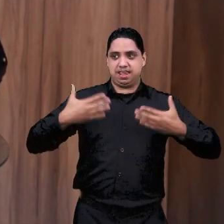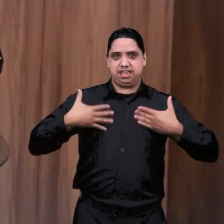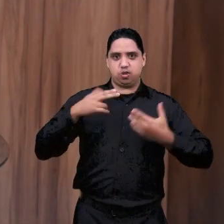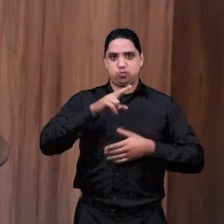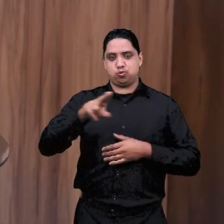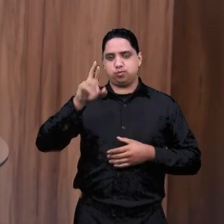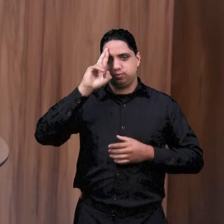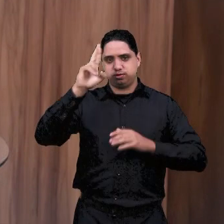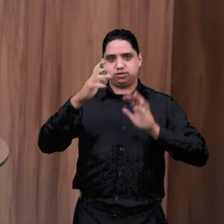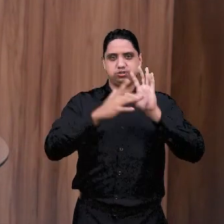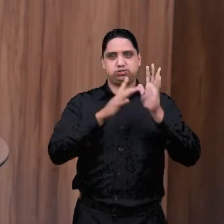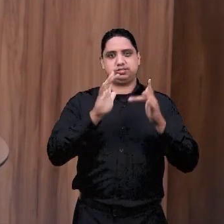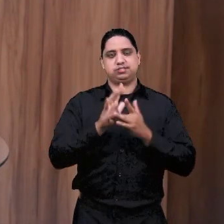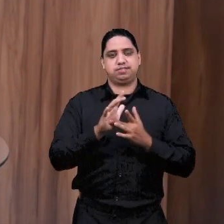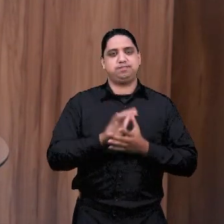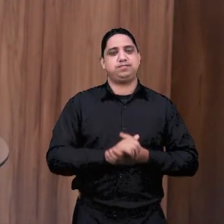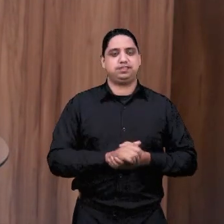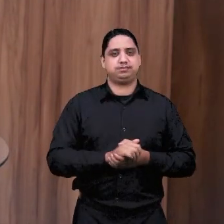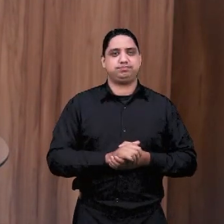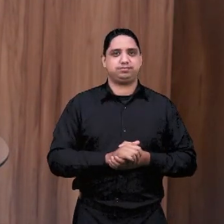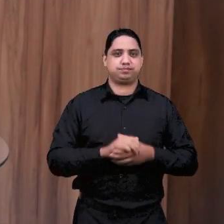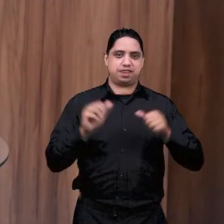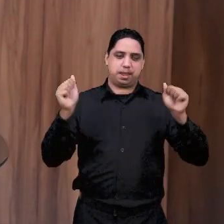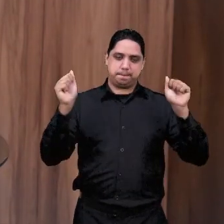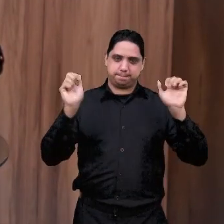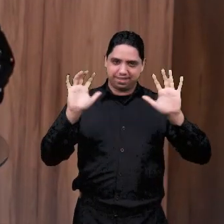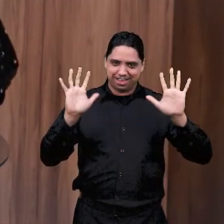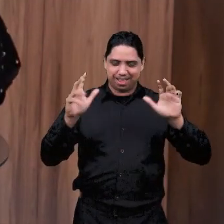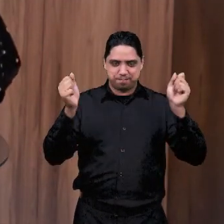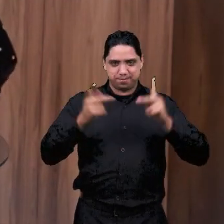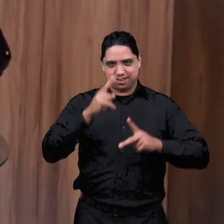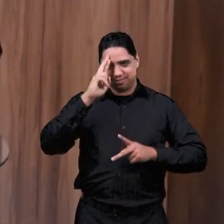Jusqu'à la prochaine étude et à tous la paix du Seigneur.